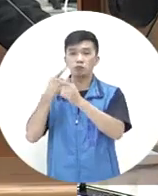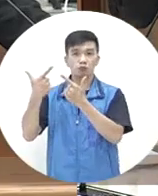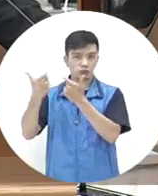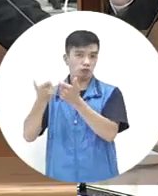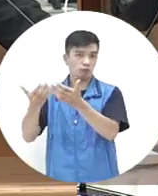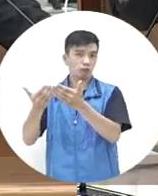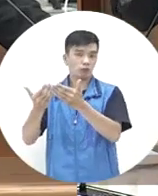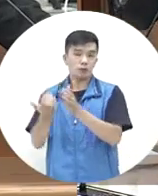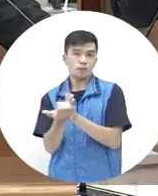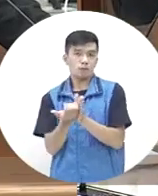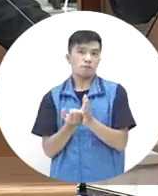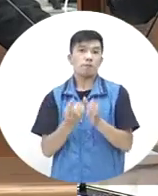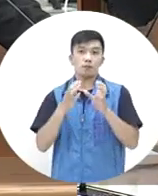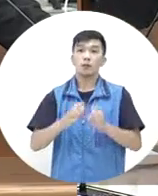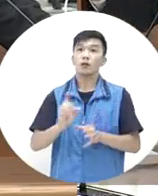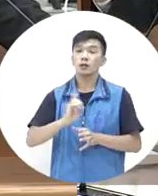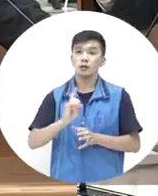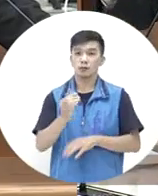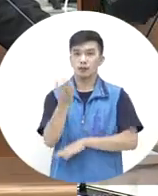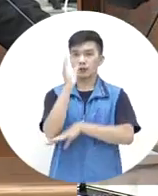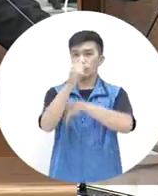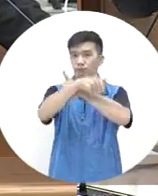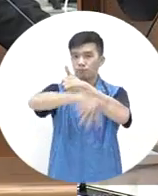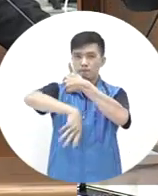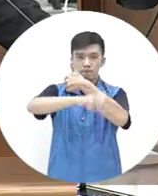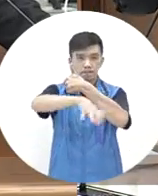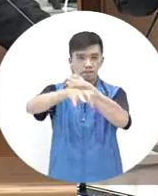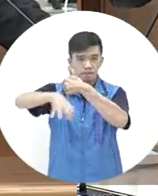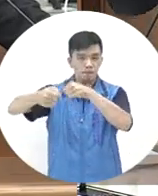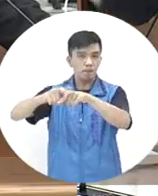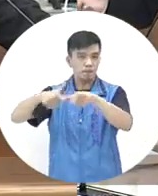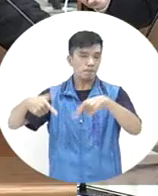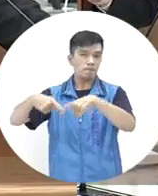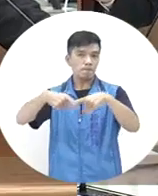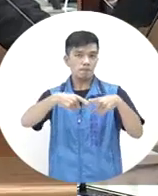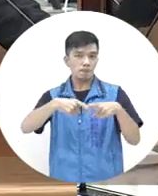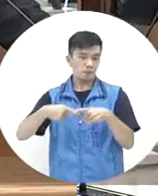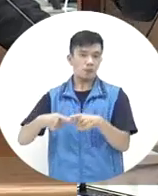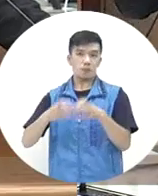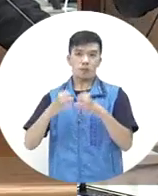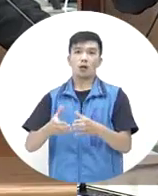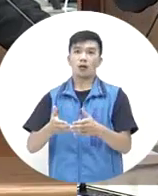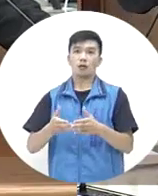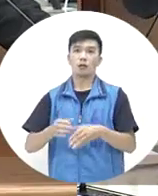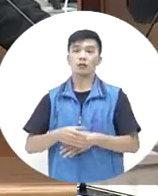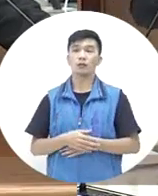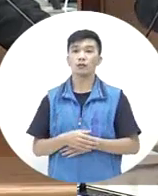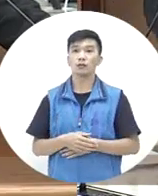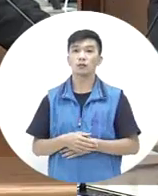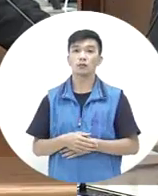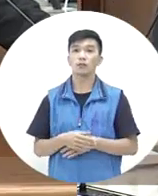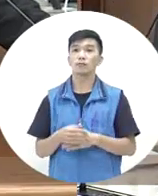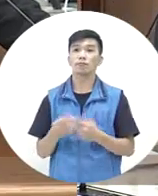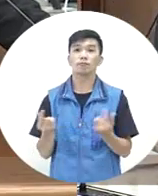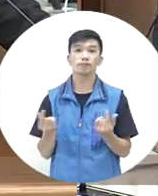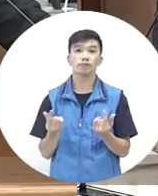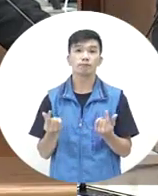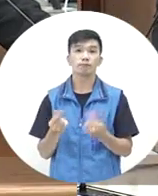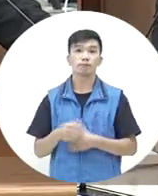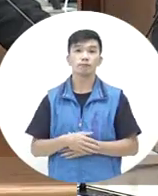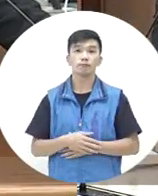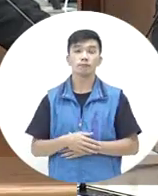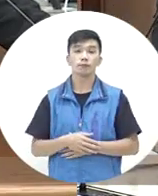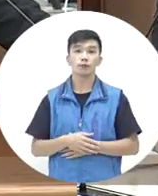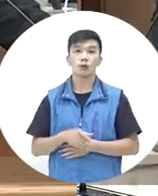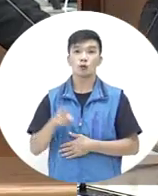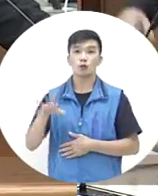个跨部会、跨部门的一个小组，这样好不好？跨局处，那包括相关的，因为我们北海岸那边有